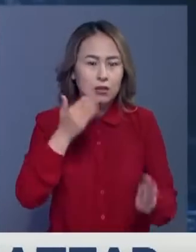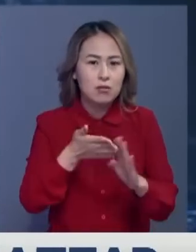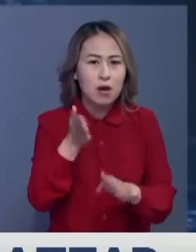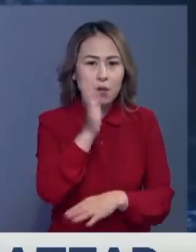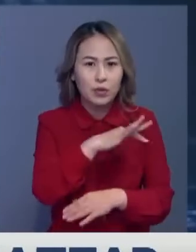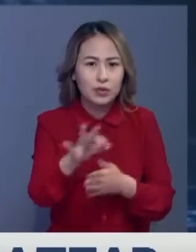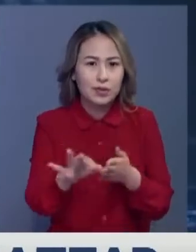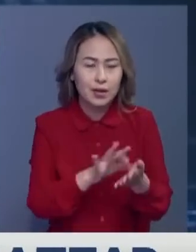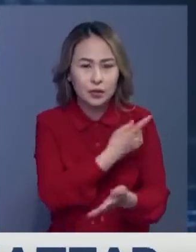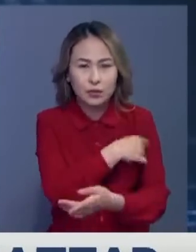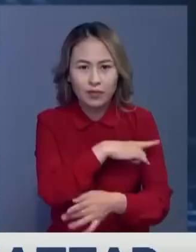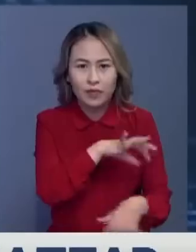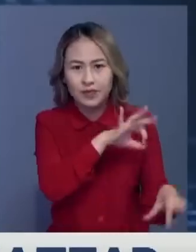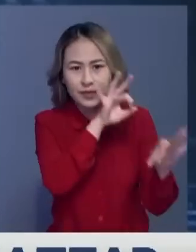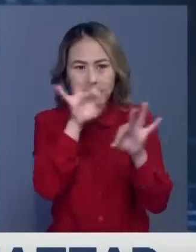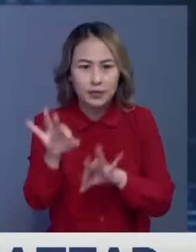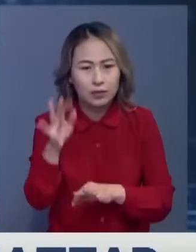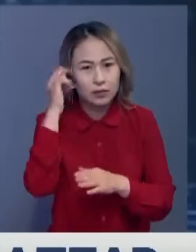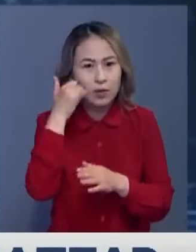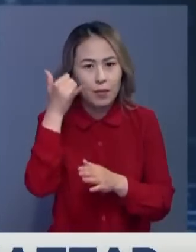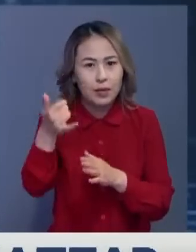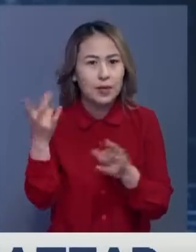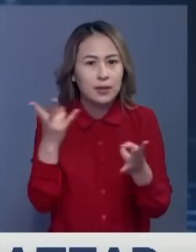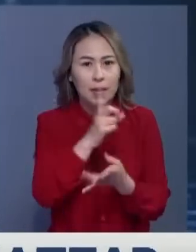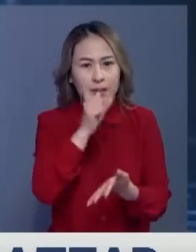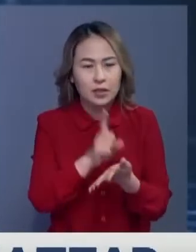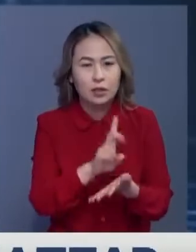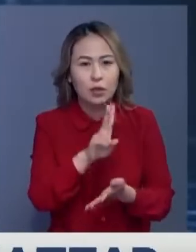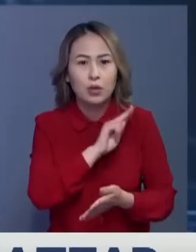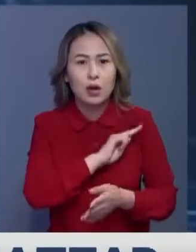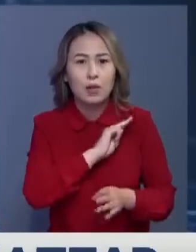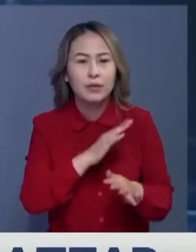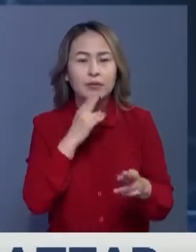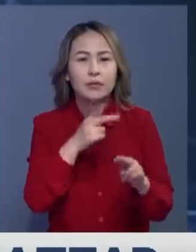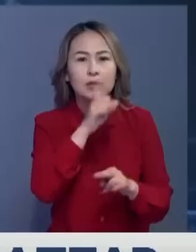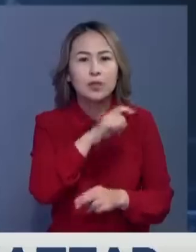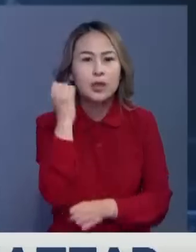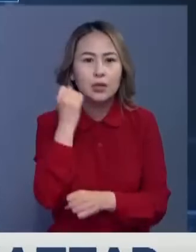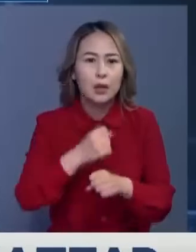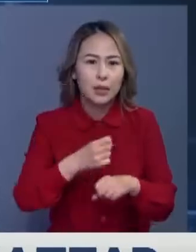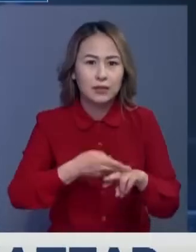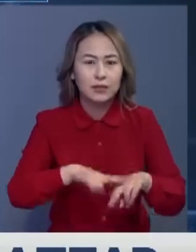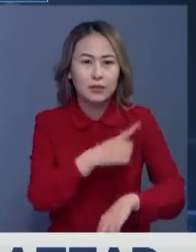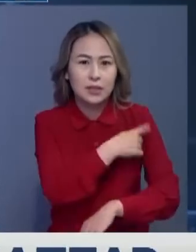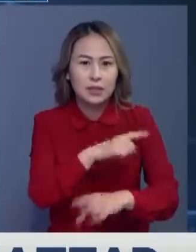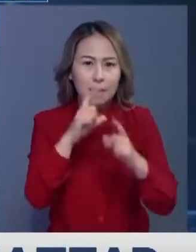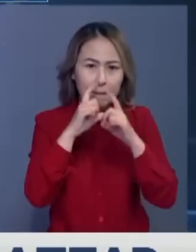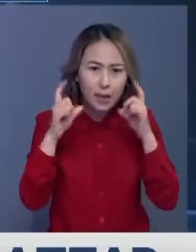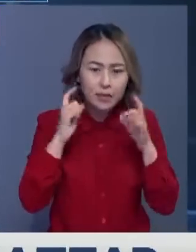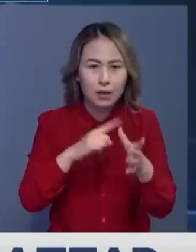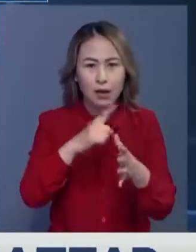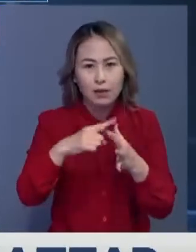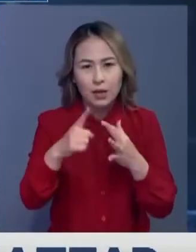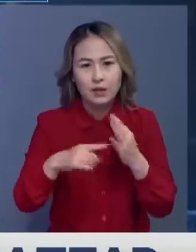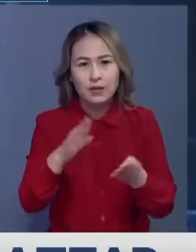кезде бірден жедел жәрдем қызметкерлеріне қоңырау шалу керек. Жұмыс берушілер қол астындағы қызметкерлерге медициналық маска мен